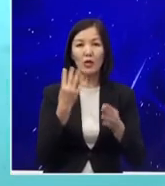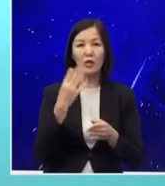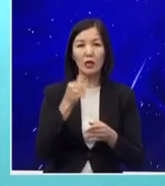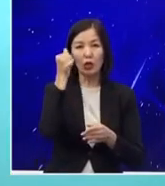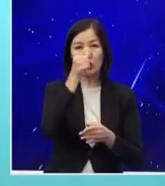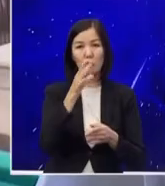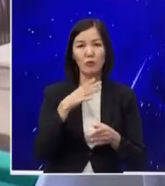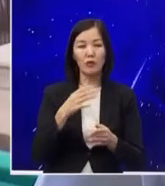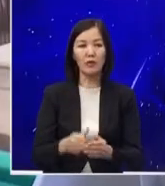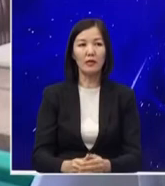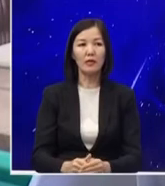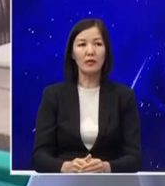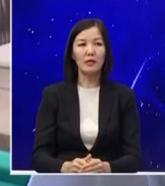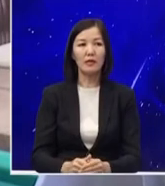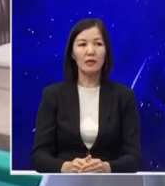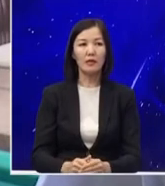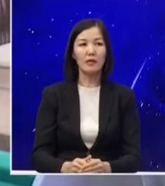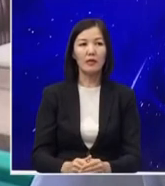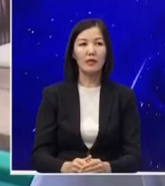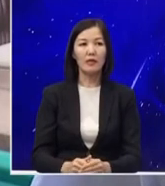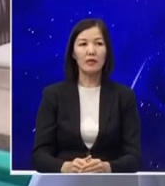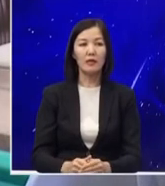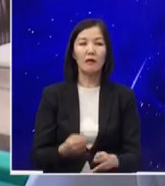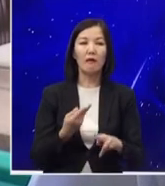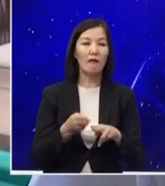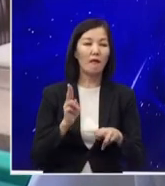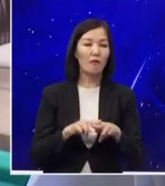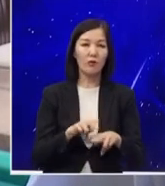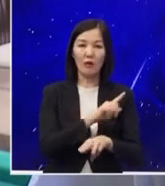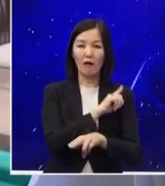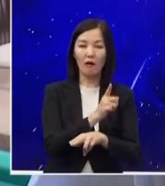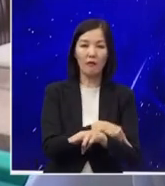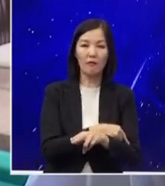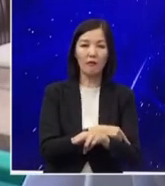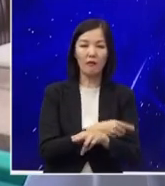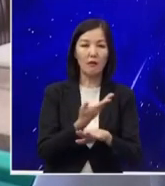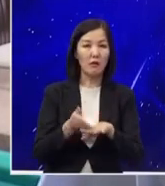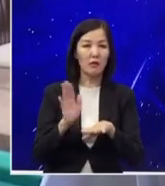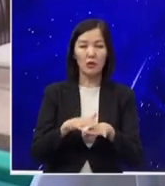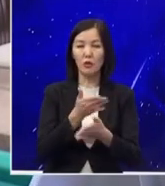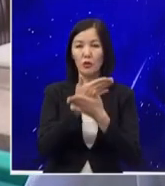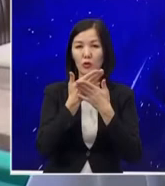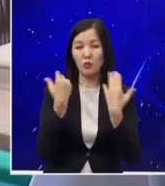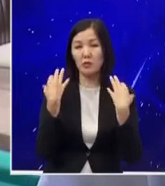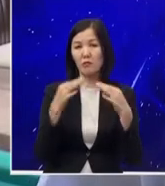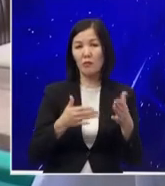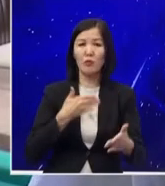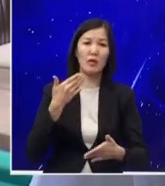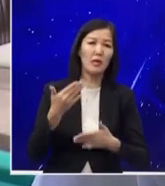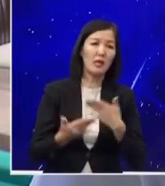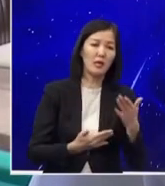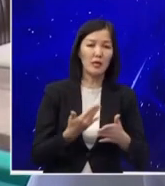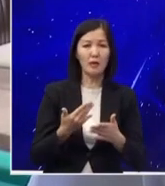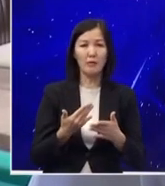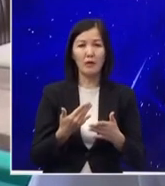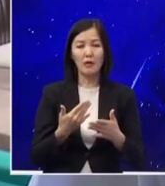асыпты. Қатты нагрузка жоқ. Емін еркін келіп, мына жақта бізге енді жүріп, еңкейіп, жан